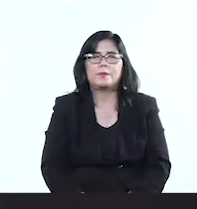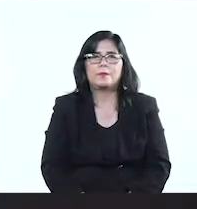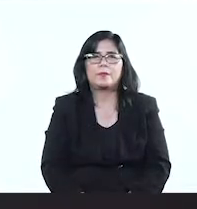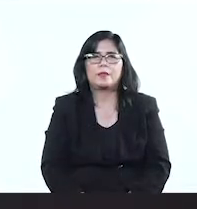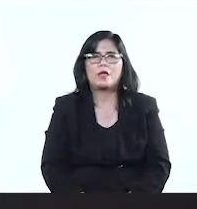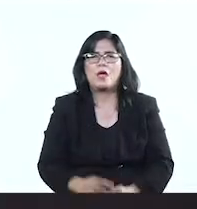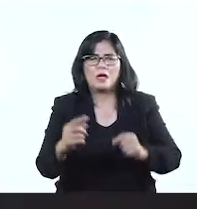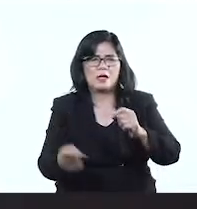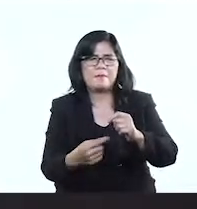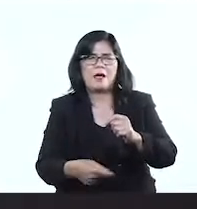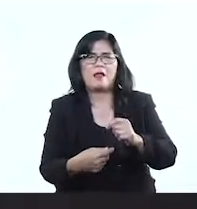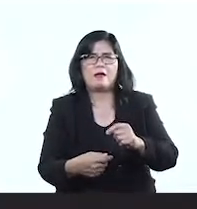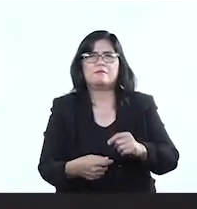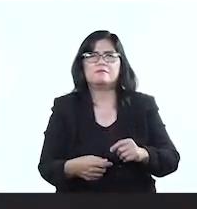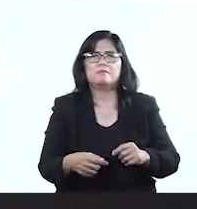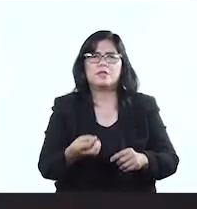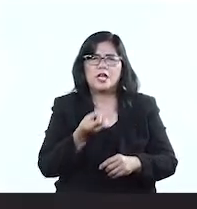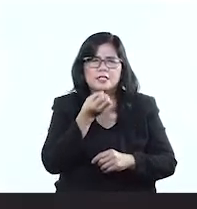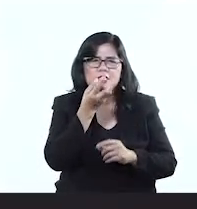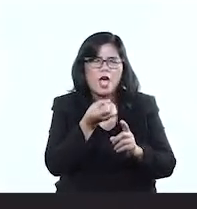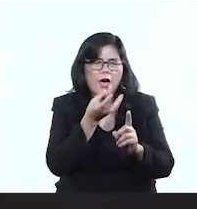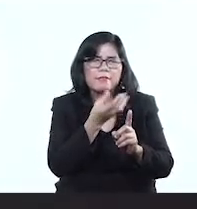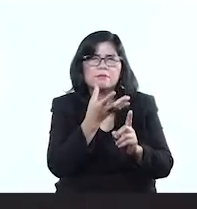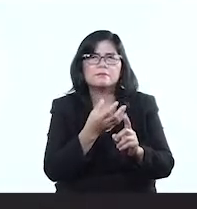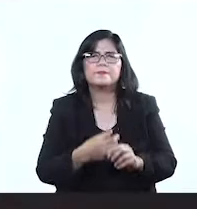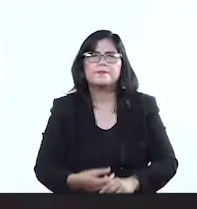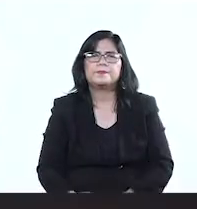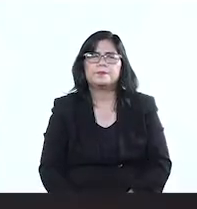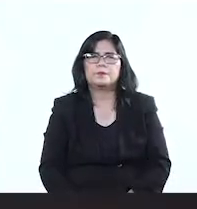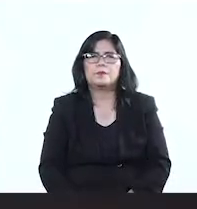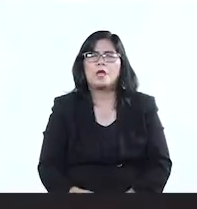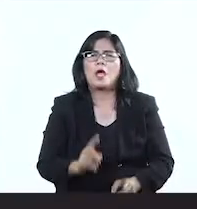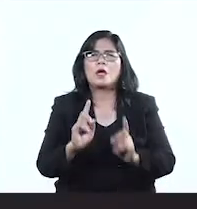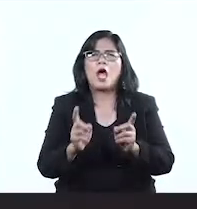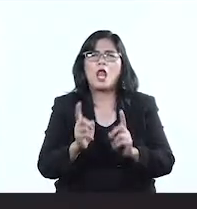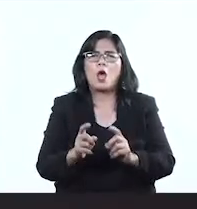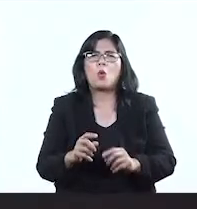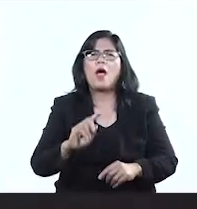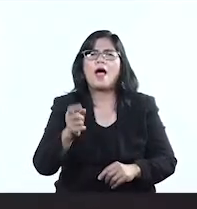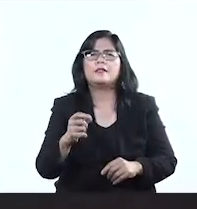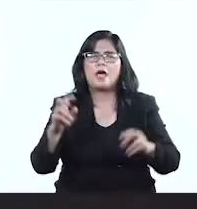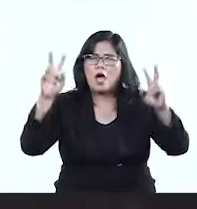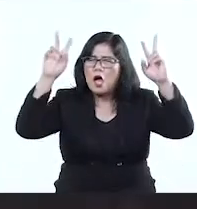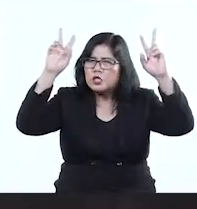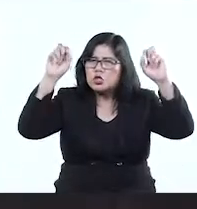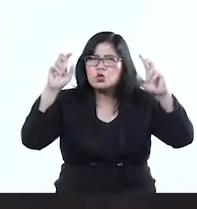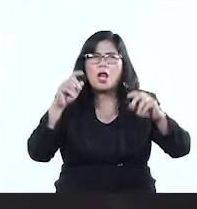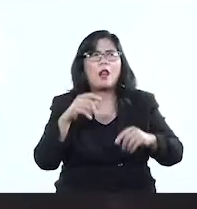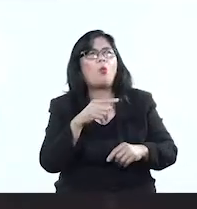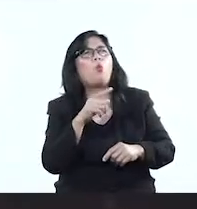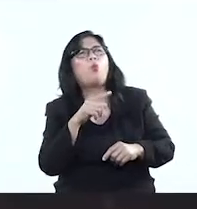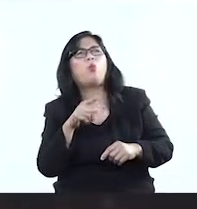gembala saudara hari ini memberi nasehat buat sudah Hai kalaupun surah hanya baca judulnya